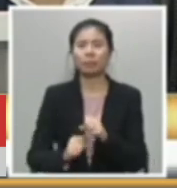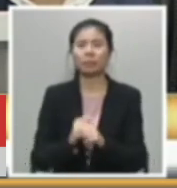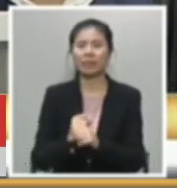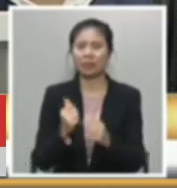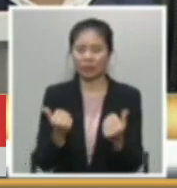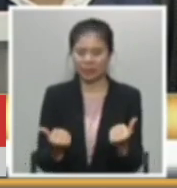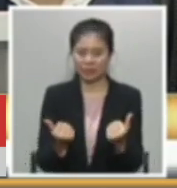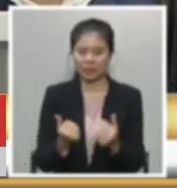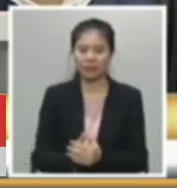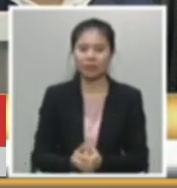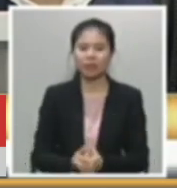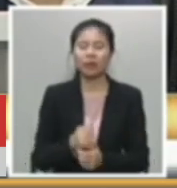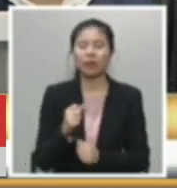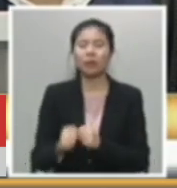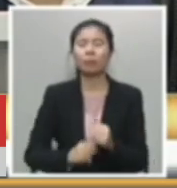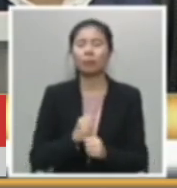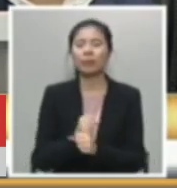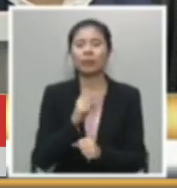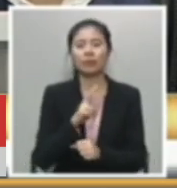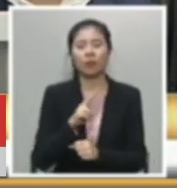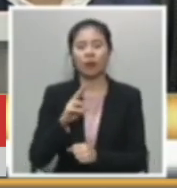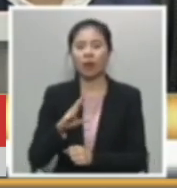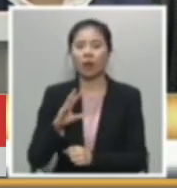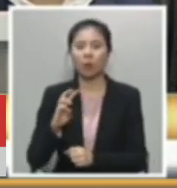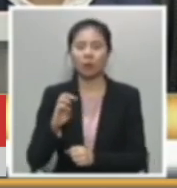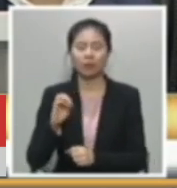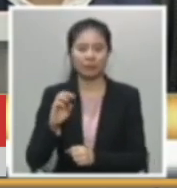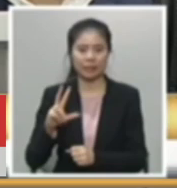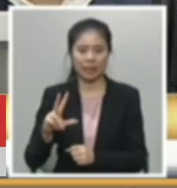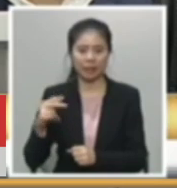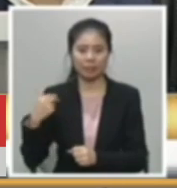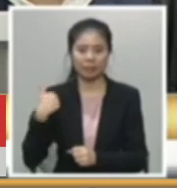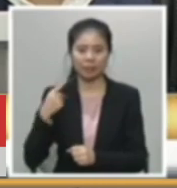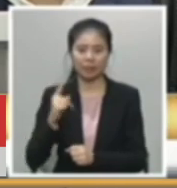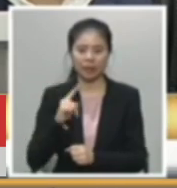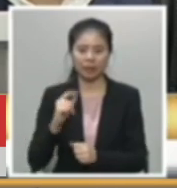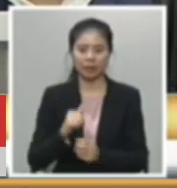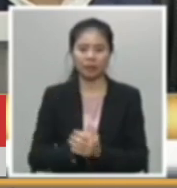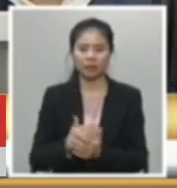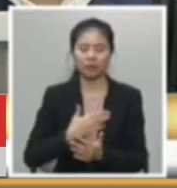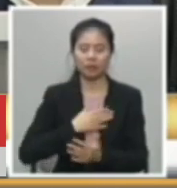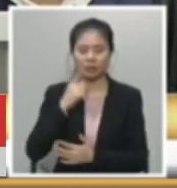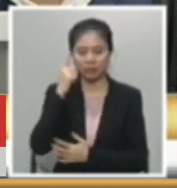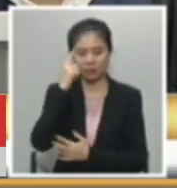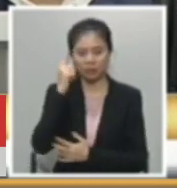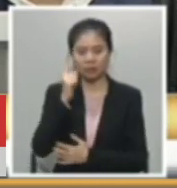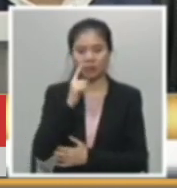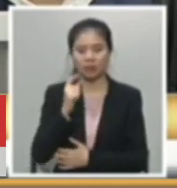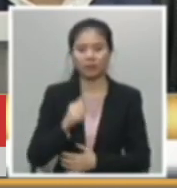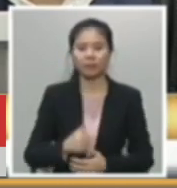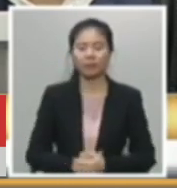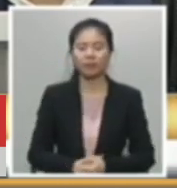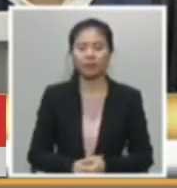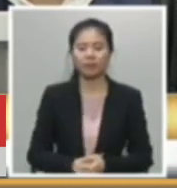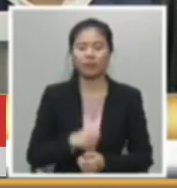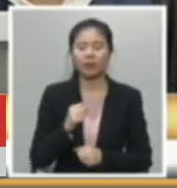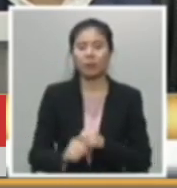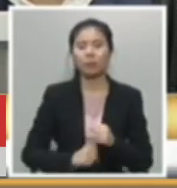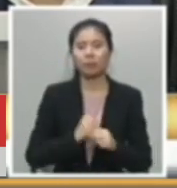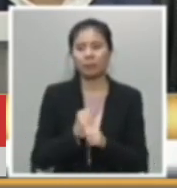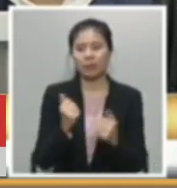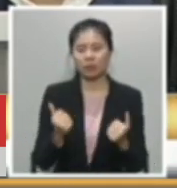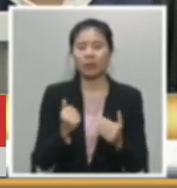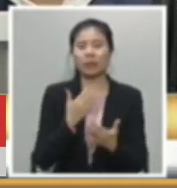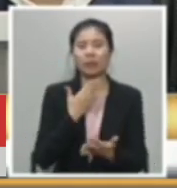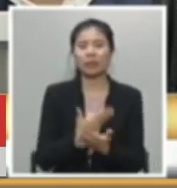นี้ในปีงบประมาณ2563พอดีฉันยังคิดว่าอย่างนี้นะคะปีนี้นี่จัดงบ